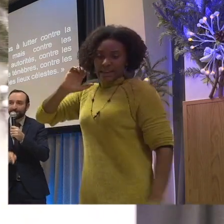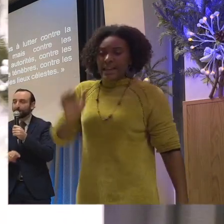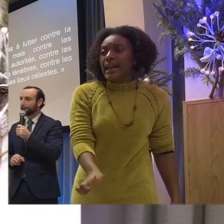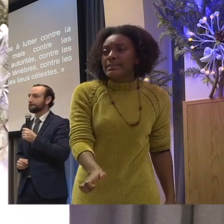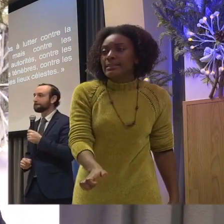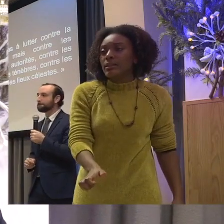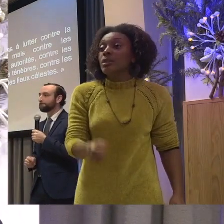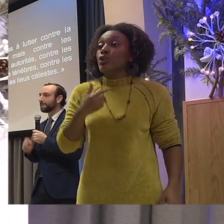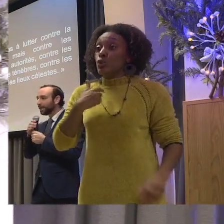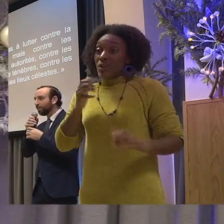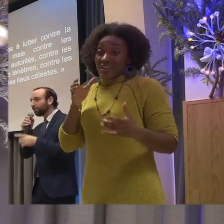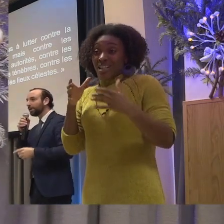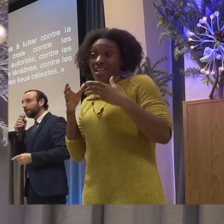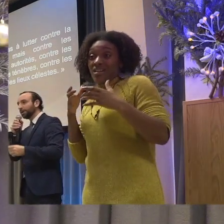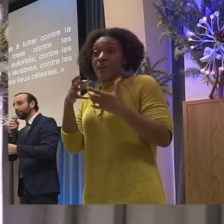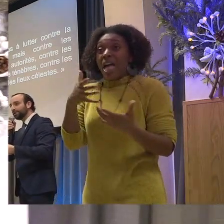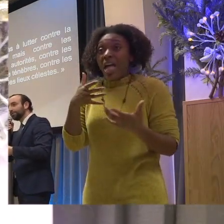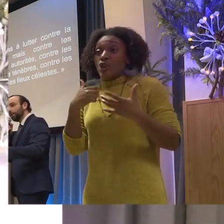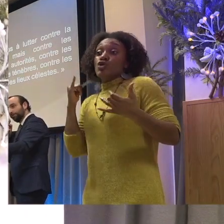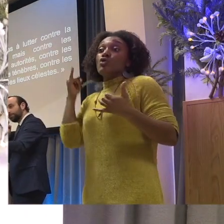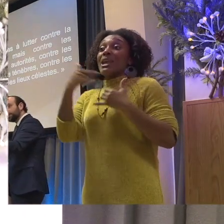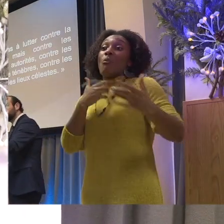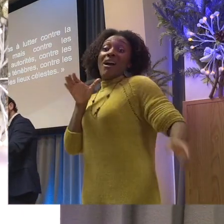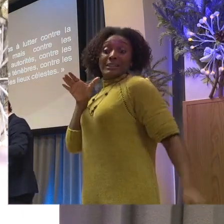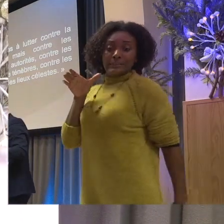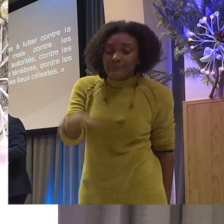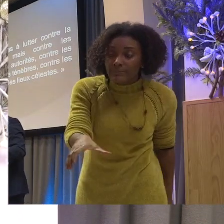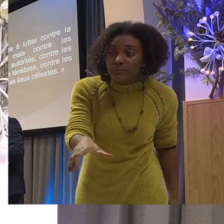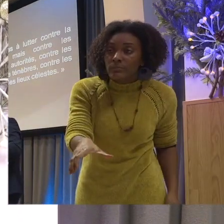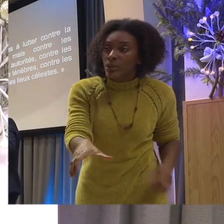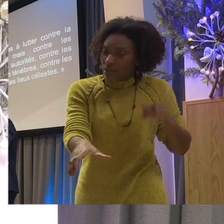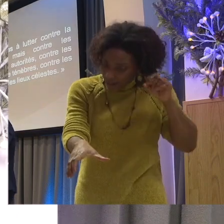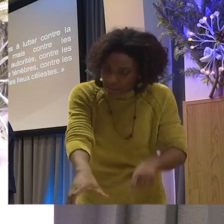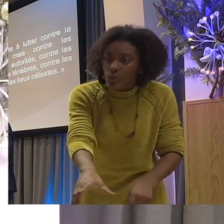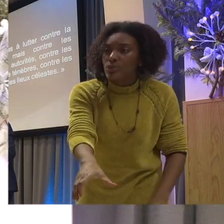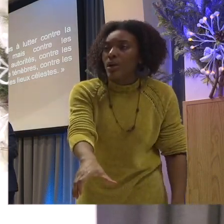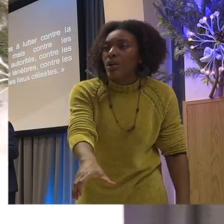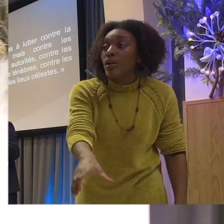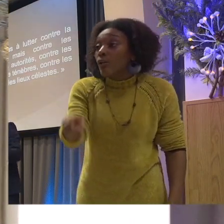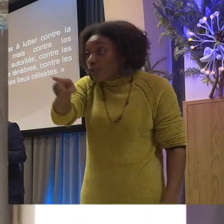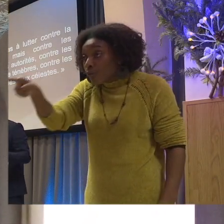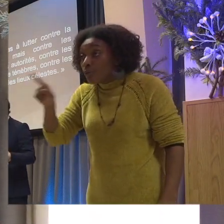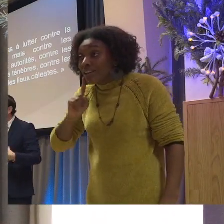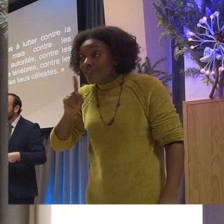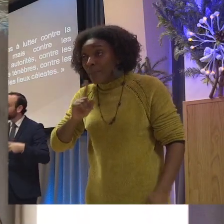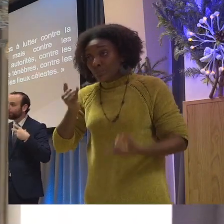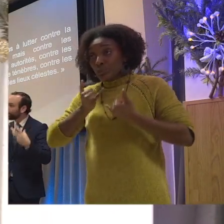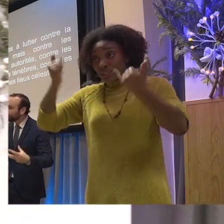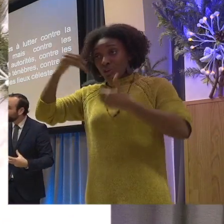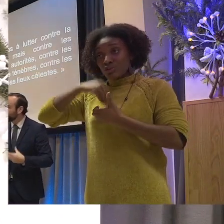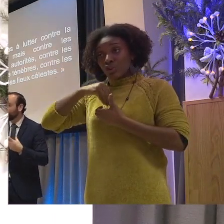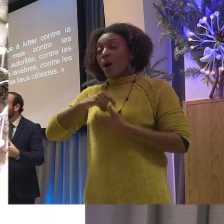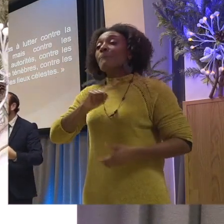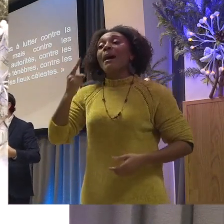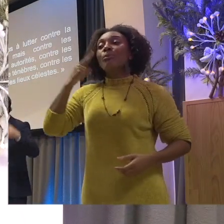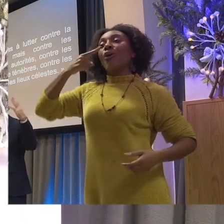du diable. Et toi, mon frère, toi, ma sœur, vous qui êtes mariés, vous avez cette puissance en vous, non pas pour votre orgueil